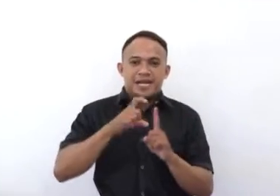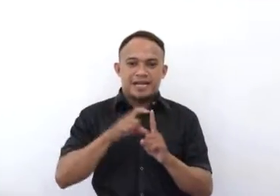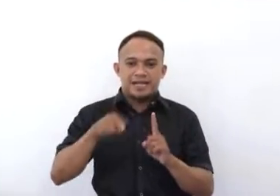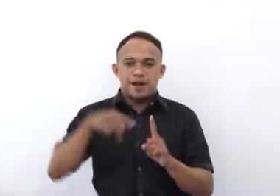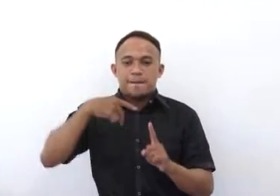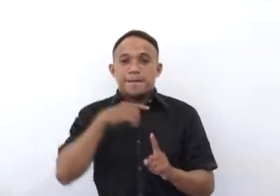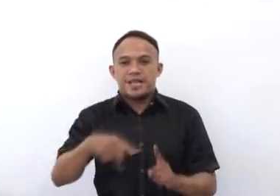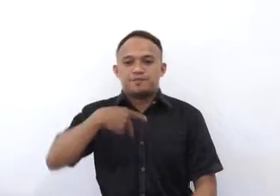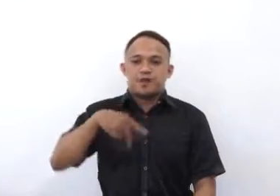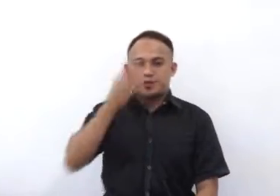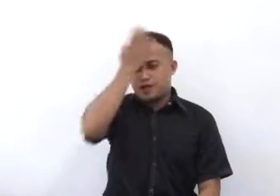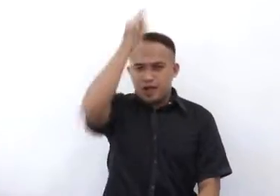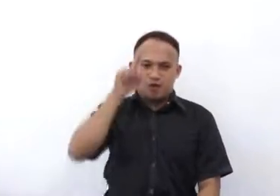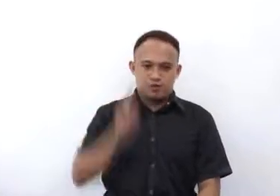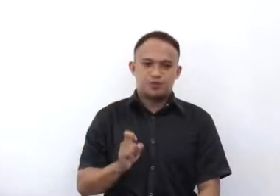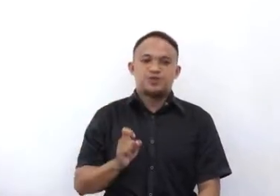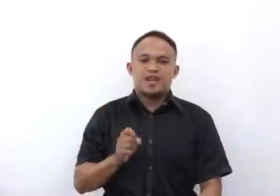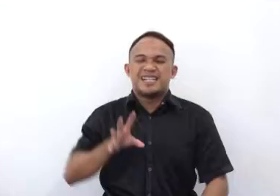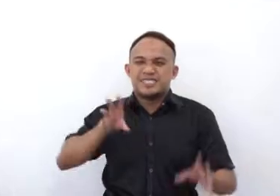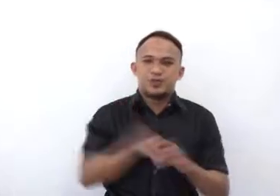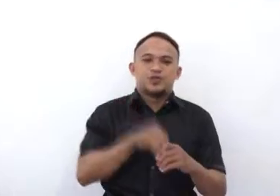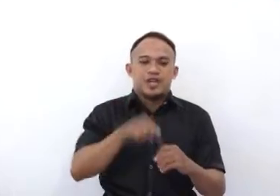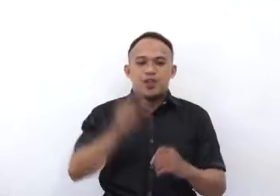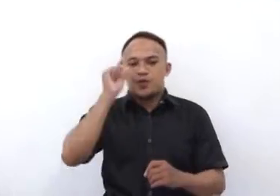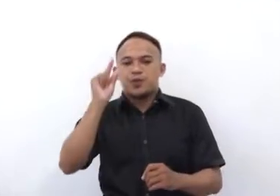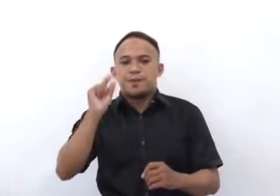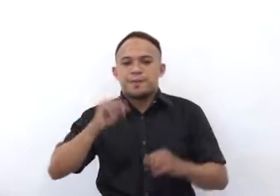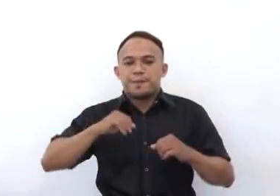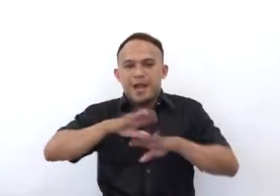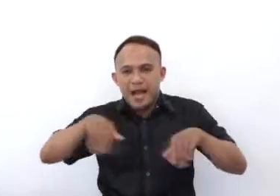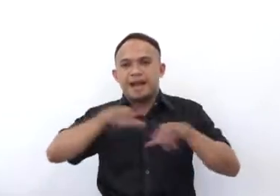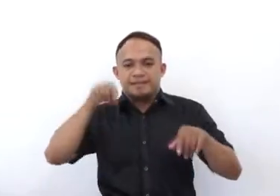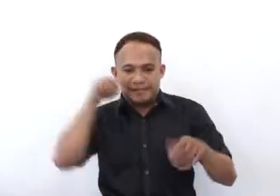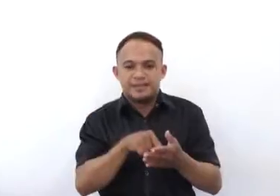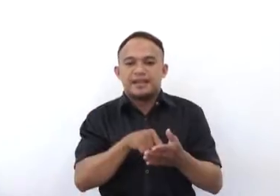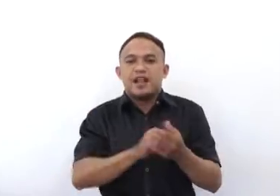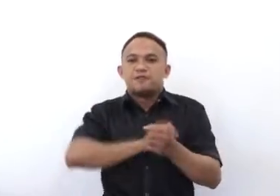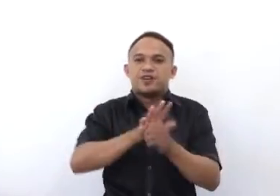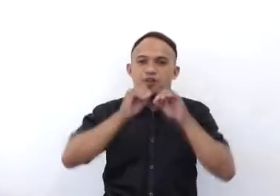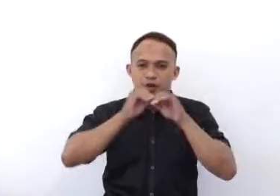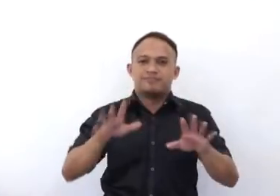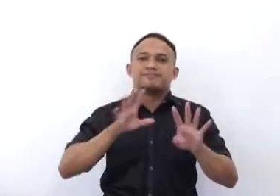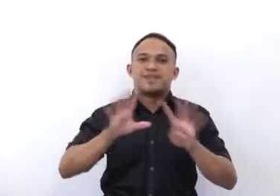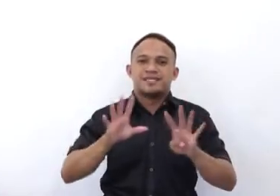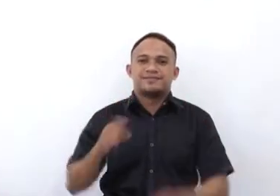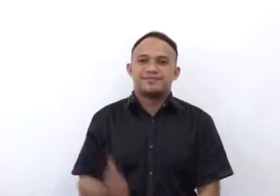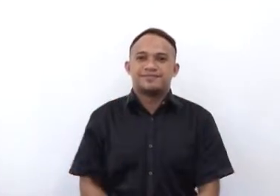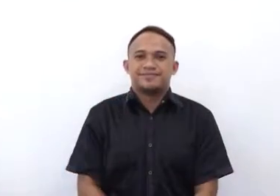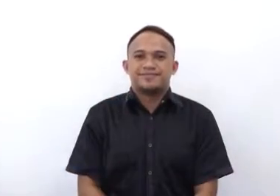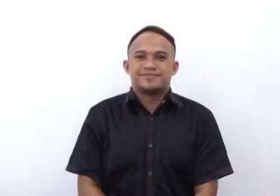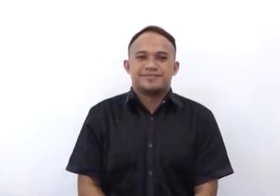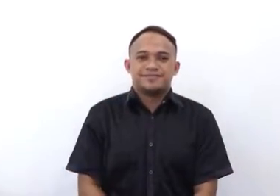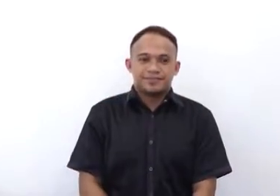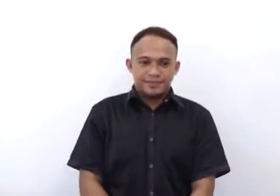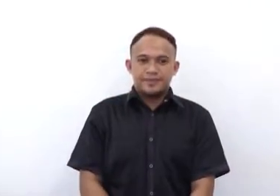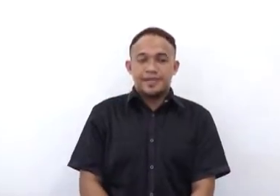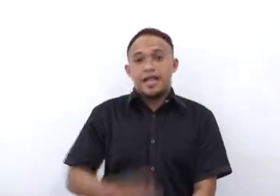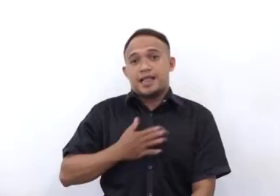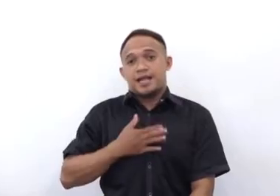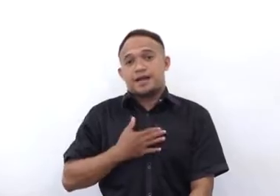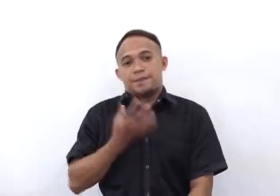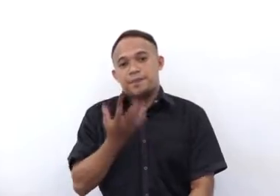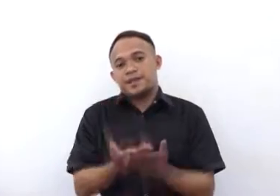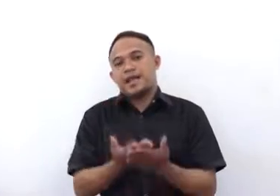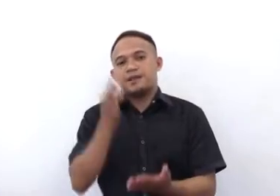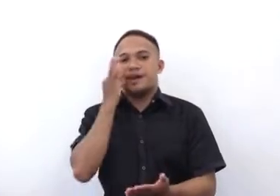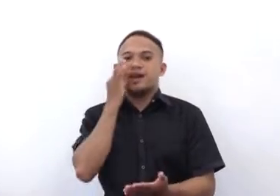APBD Pemprov Gorontalo harus dipangkas untuk penanganan COVID-19. Yang pertama, saya